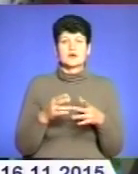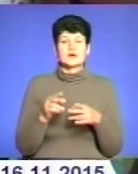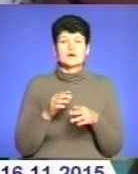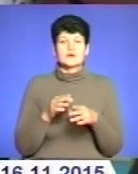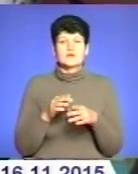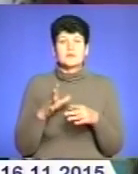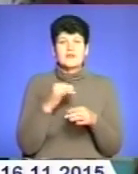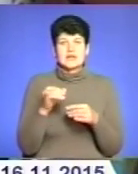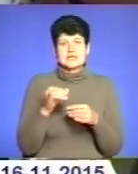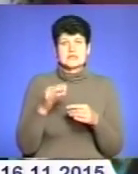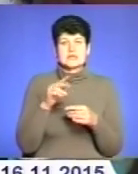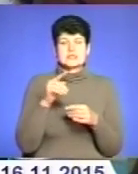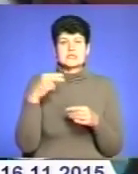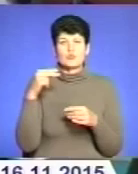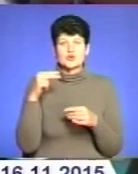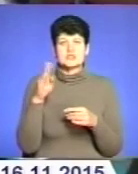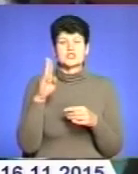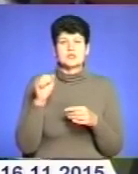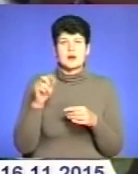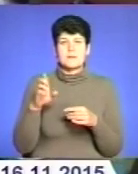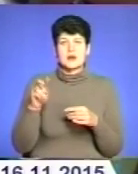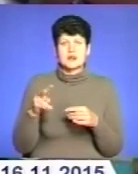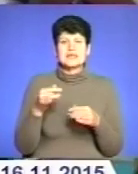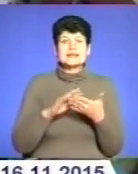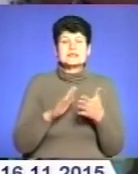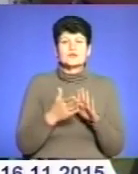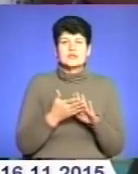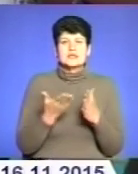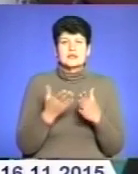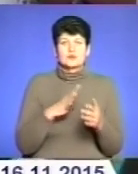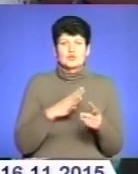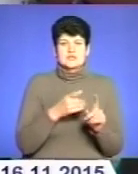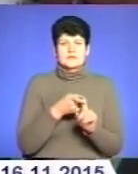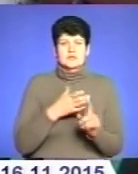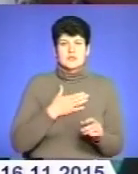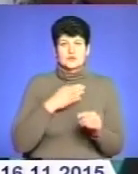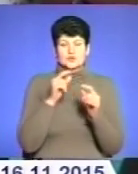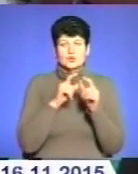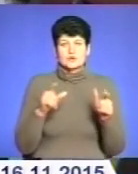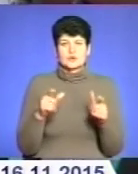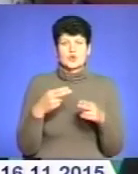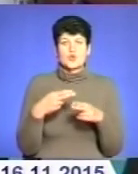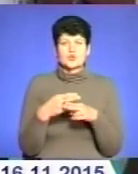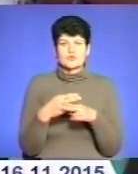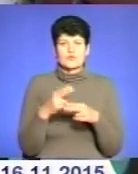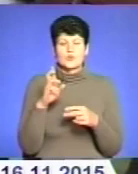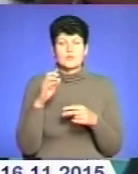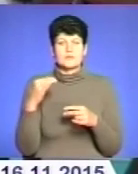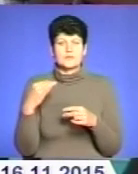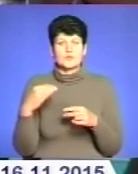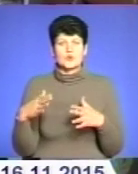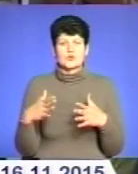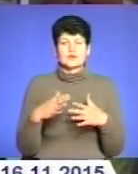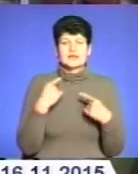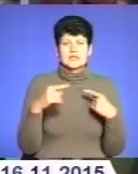там показували якісь ще нюанси, такі, які стосувалися, наприклад, нашої школи ножового бою, інших бойових мистецтв.